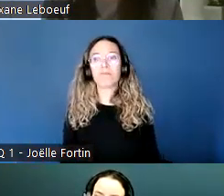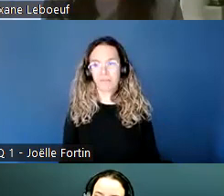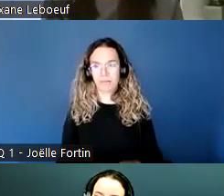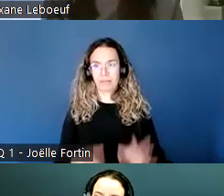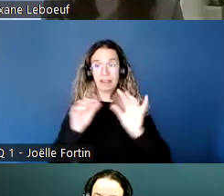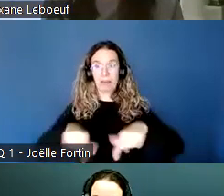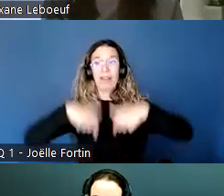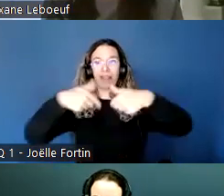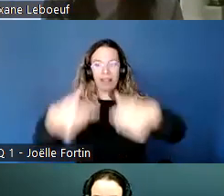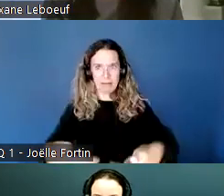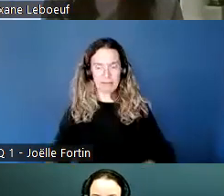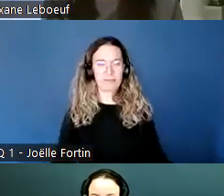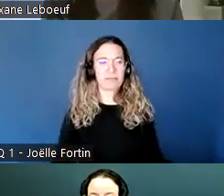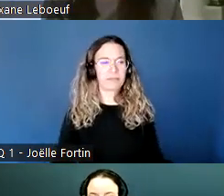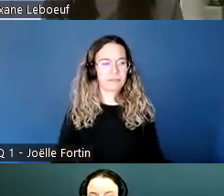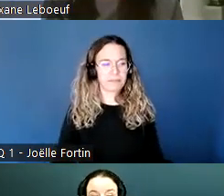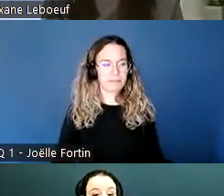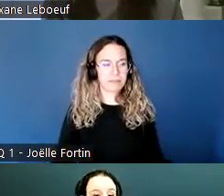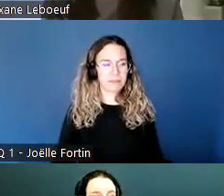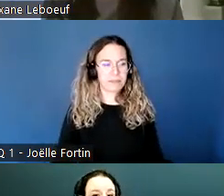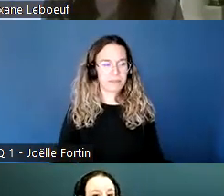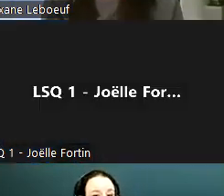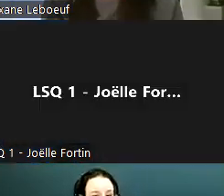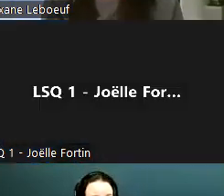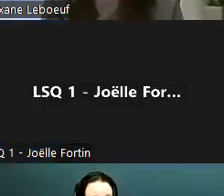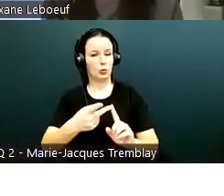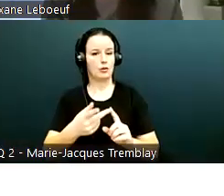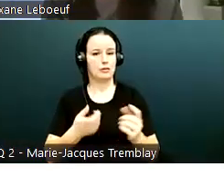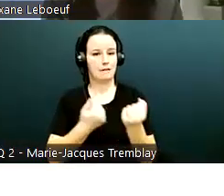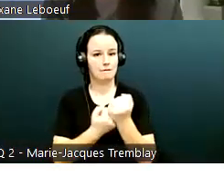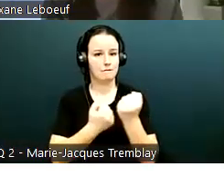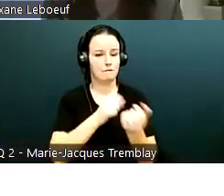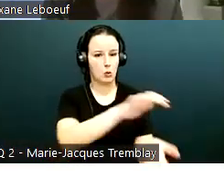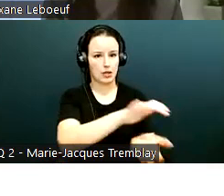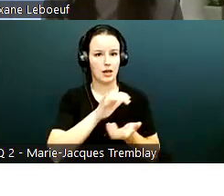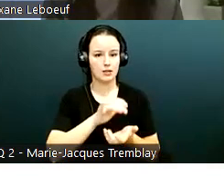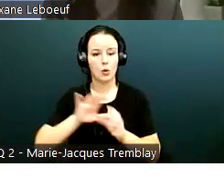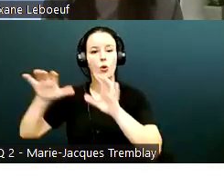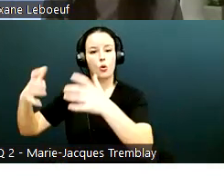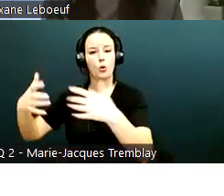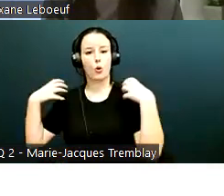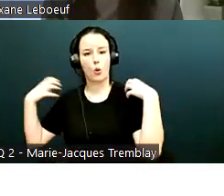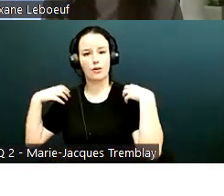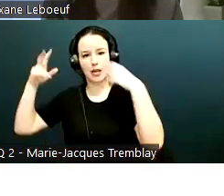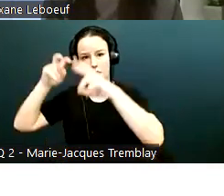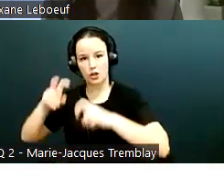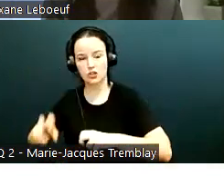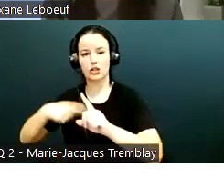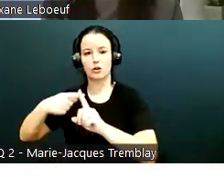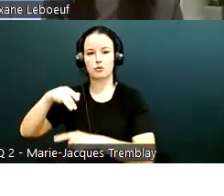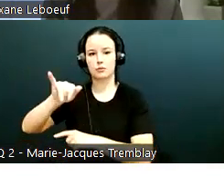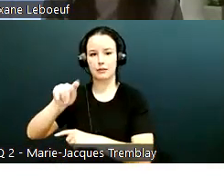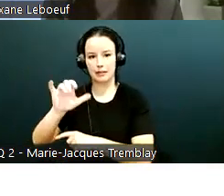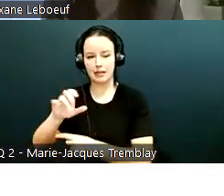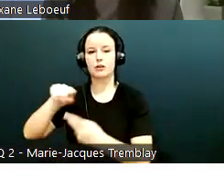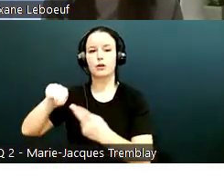faire une deuxième demande de subvention. Conseil de recherche en sciences humaines du Canada, encore une fois, avec MITAX, Fondation Jasmin Roy, Sophie